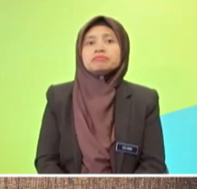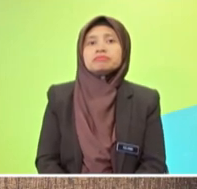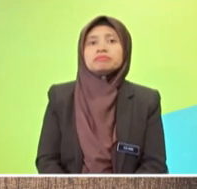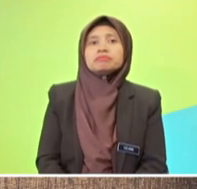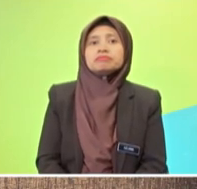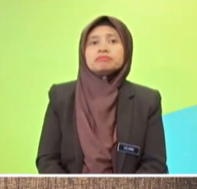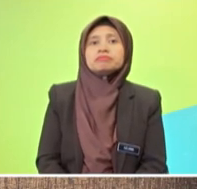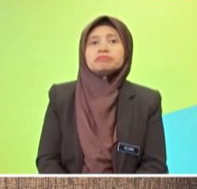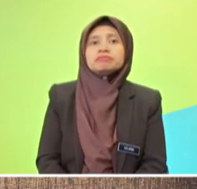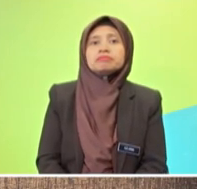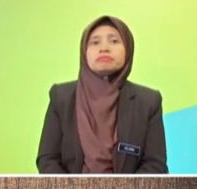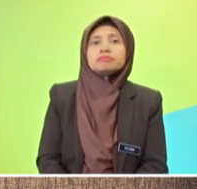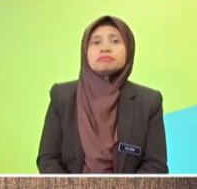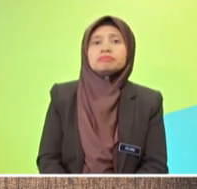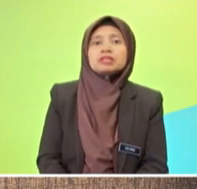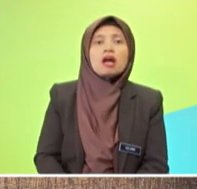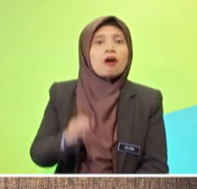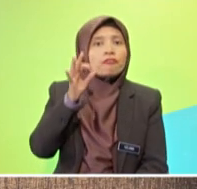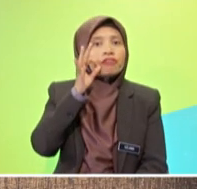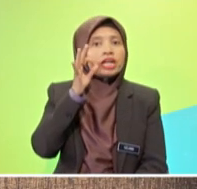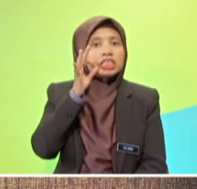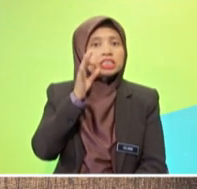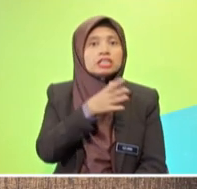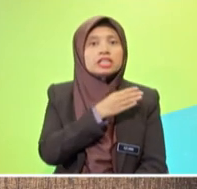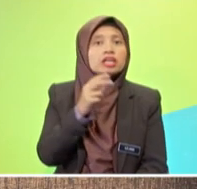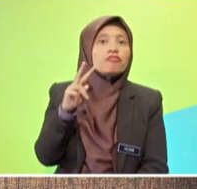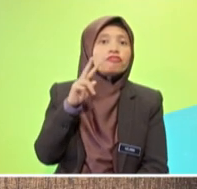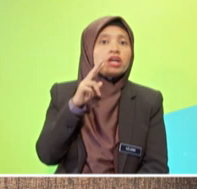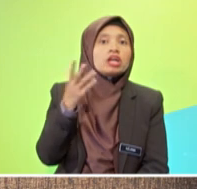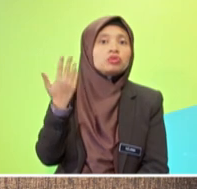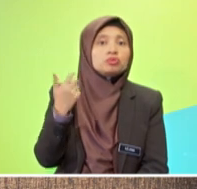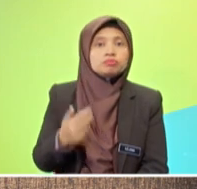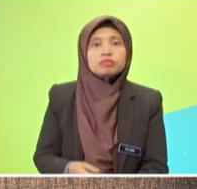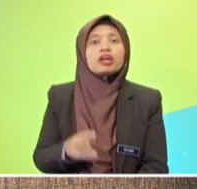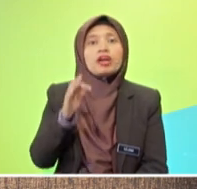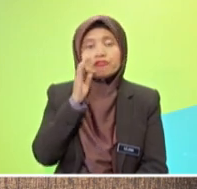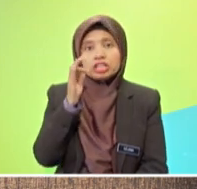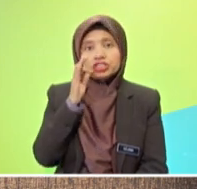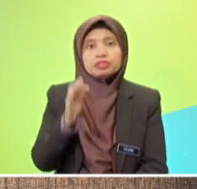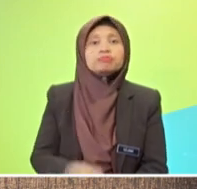Oke jadi penampak Farisa dengan Fera dulu kita bagi